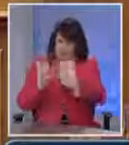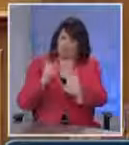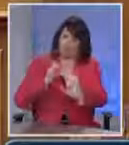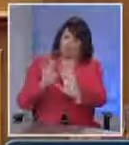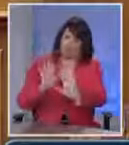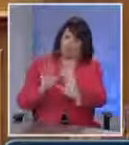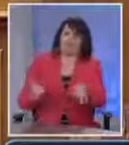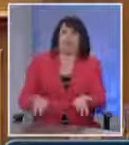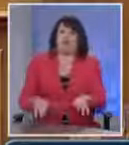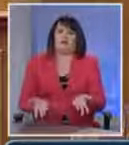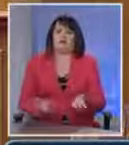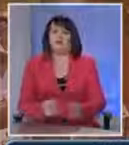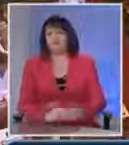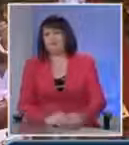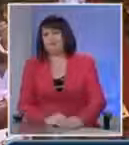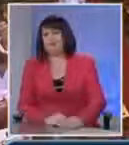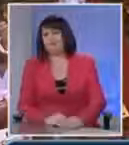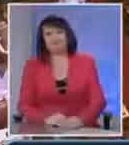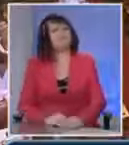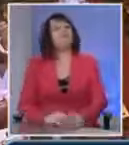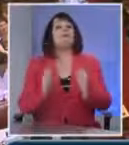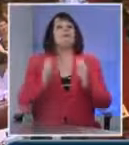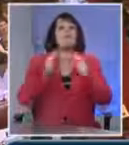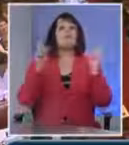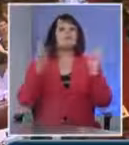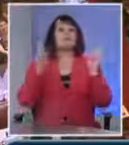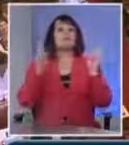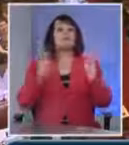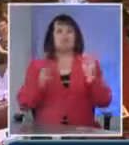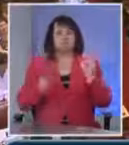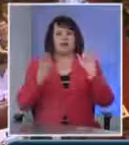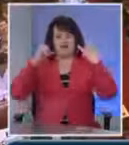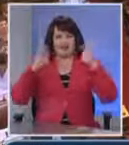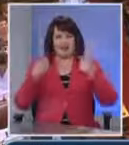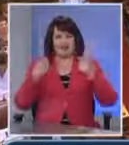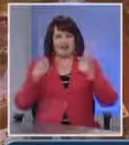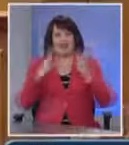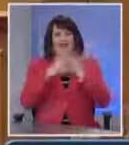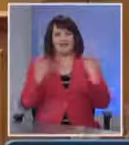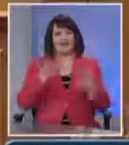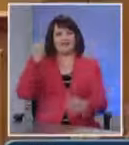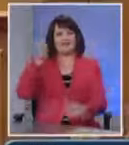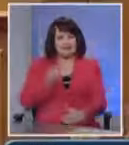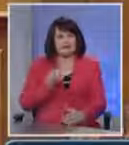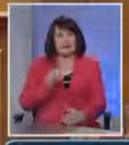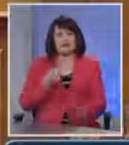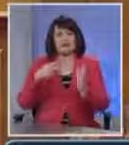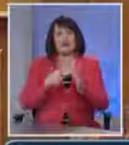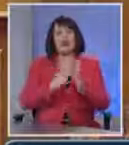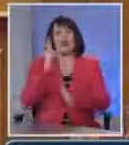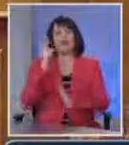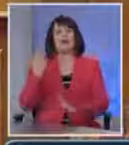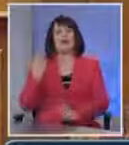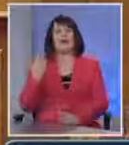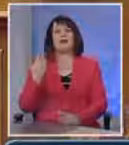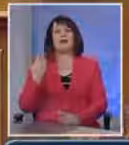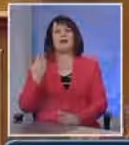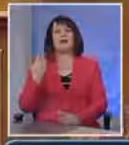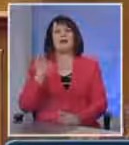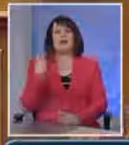Επιτρέψτε μου. Γιατί έχουμε το εξωφρενικό η Νέα Δημοκρατία με 19% το 2012 να έχει